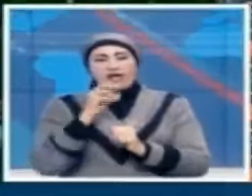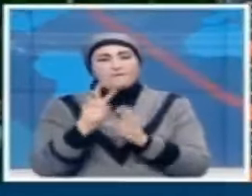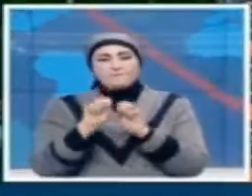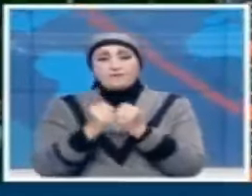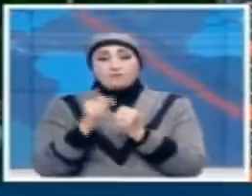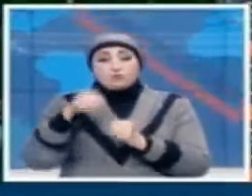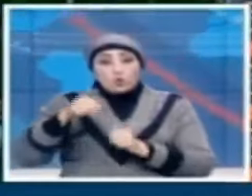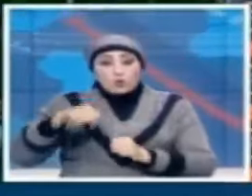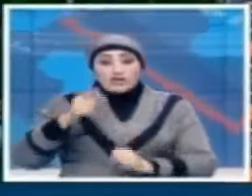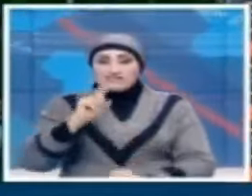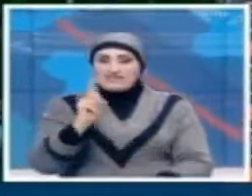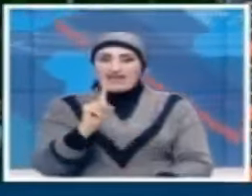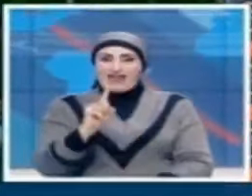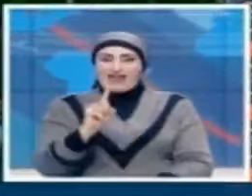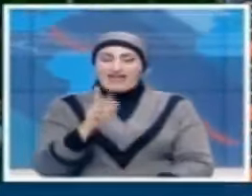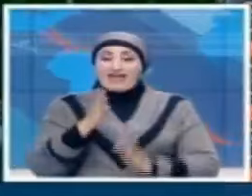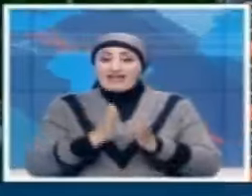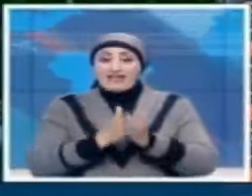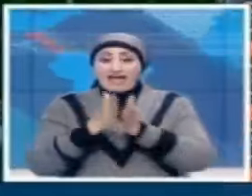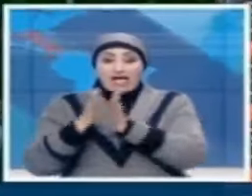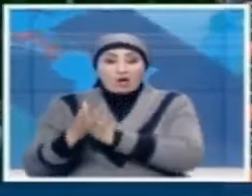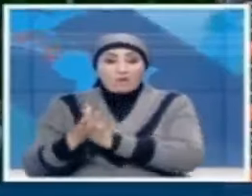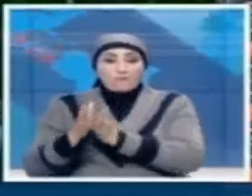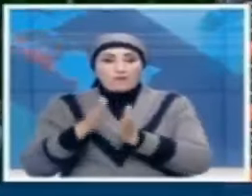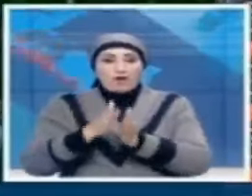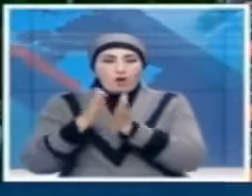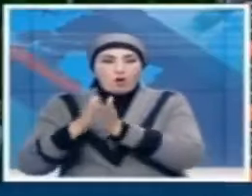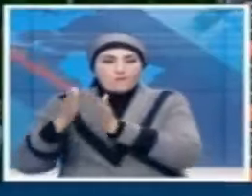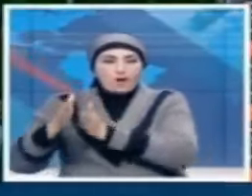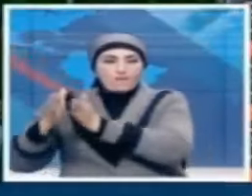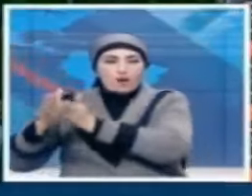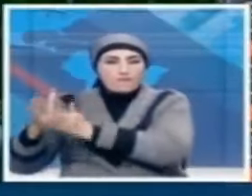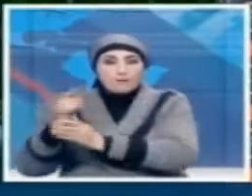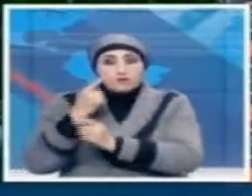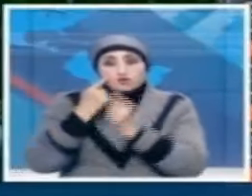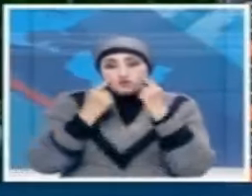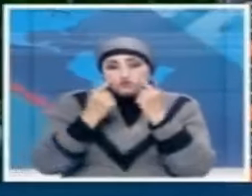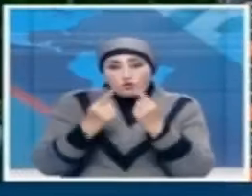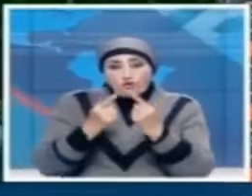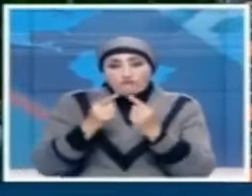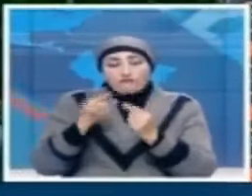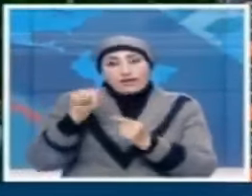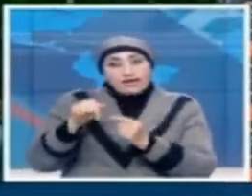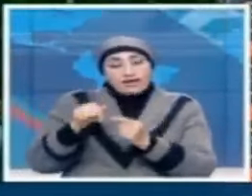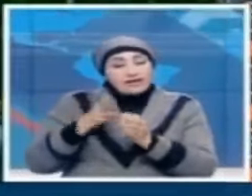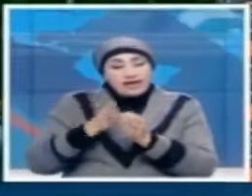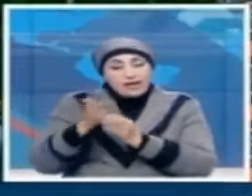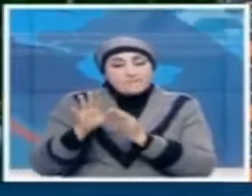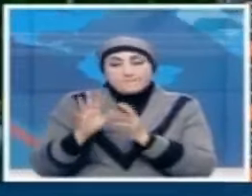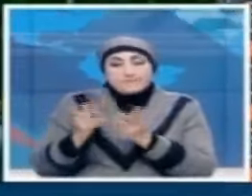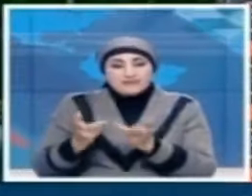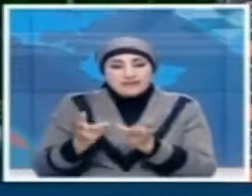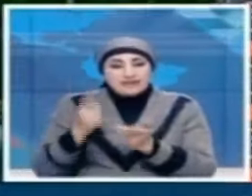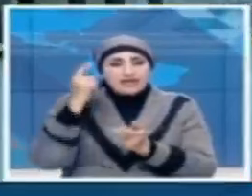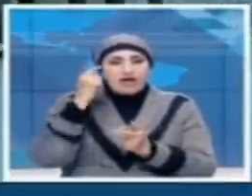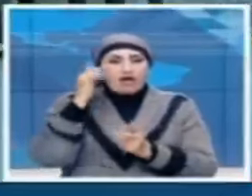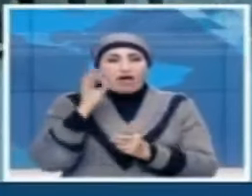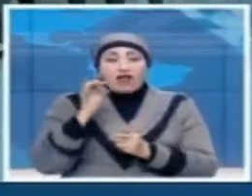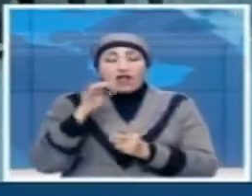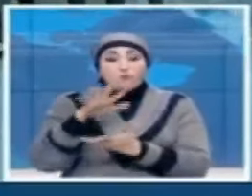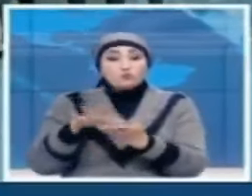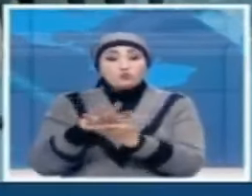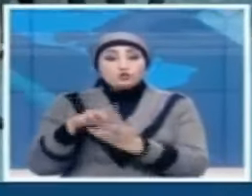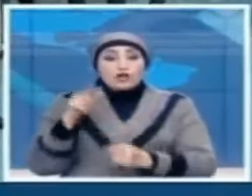من خلال هذا النظام، نظام التتبع والتكويد، انا ببقى عارف كل شحنة خارجة منين، وبالتالي لو حصلت